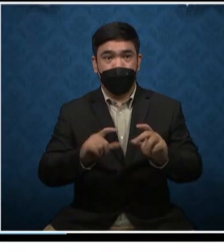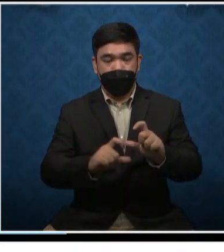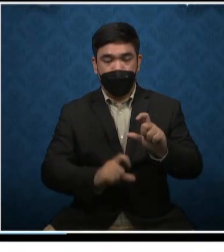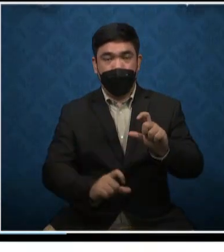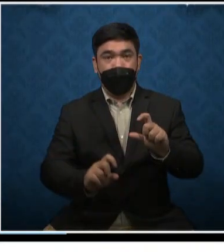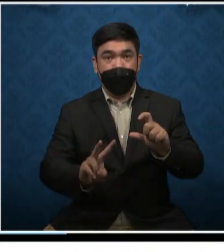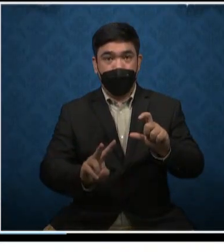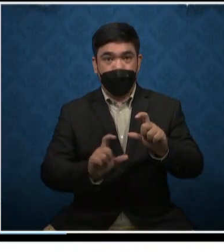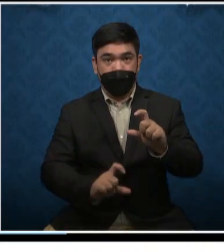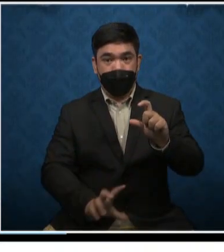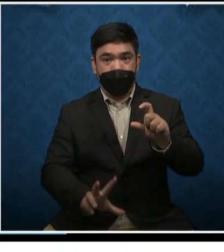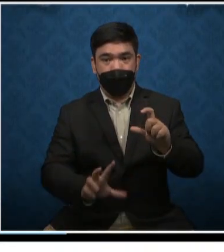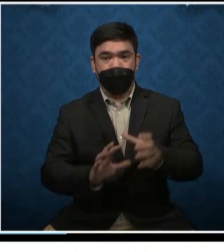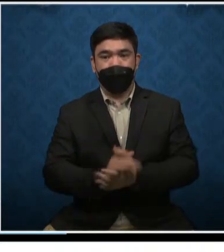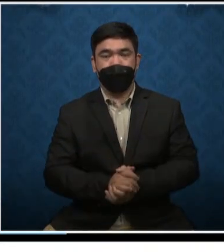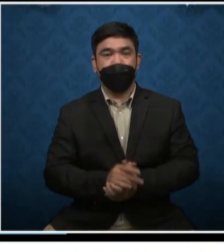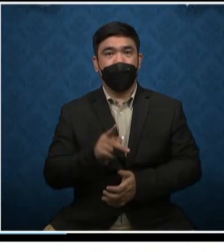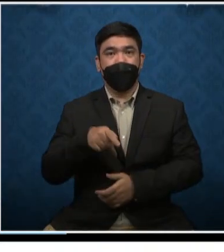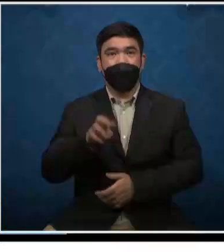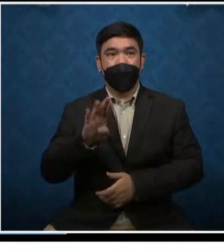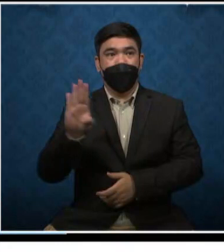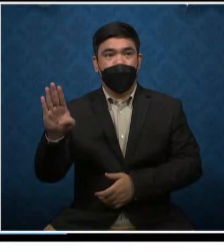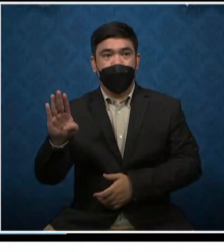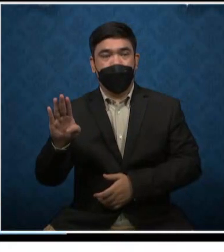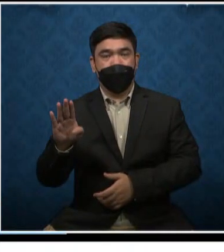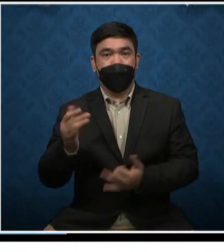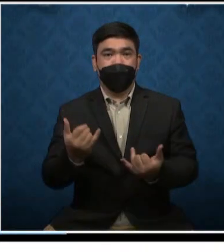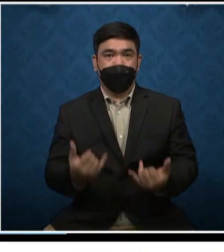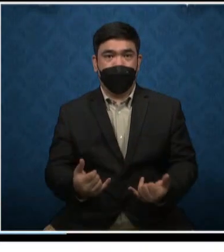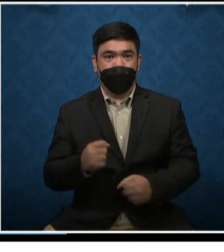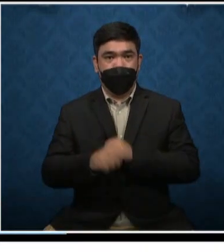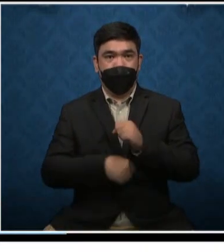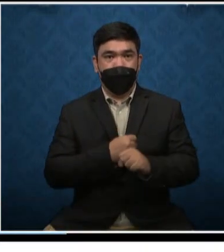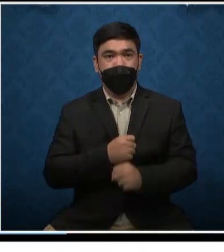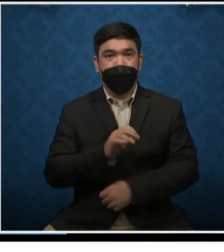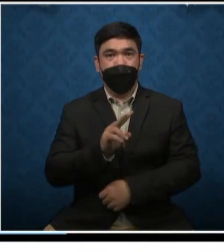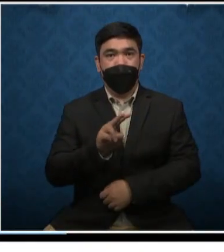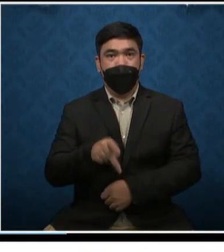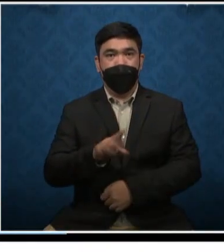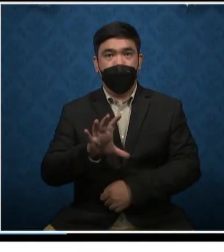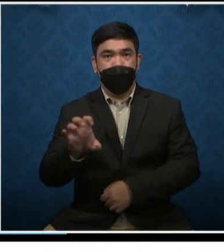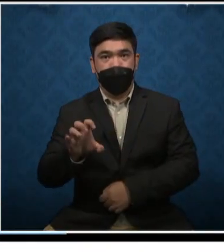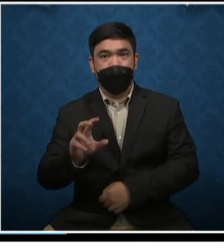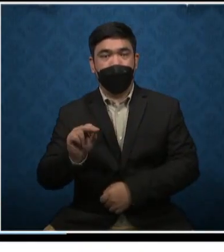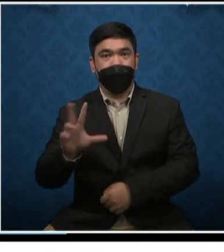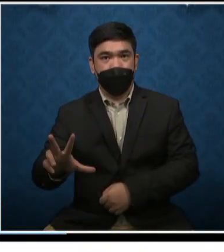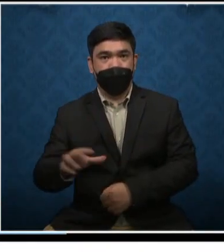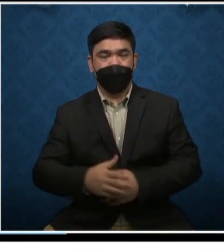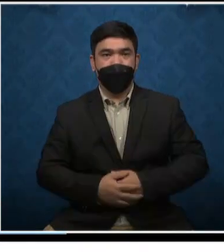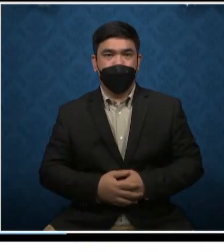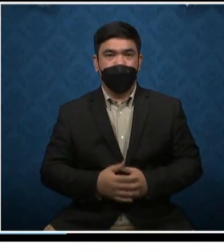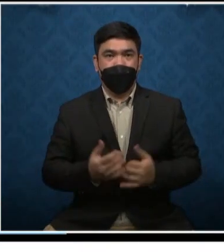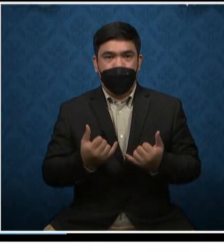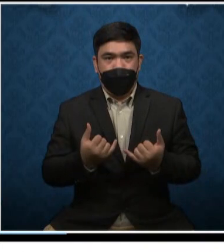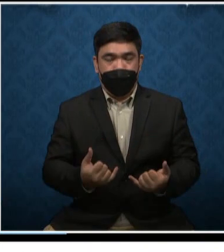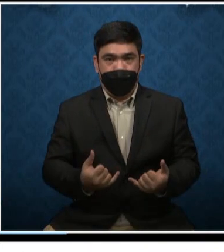และวรรค3แห่งพระราชบัญญัติประกันสังคมพ.ศ. 2533กล่าวคือม